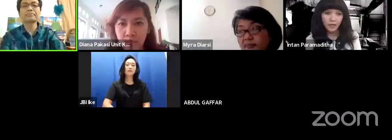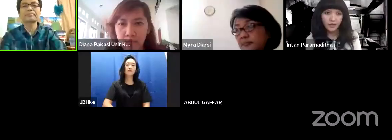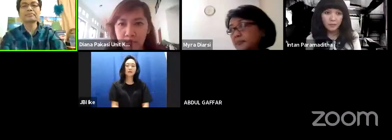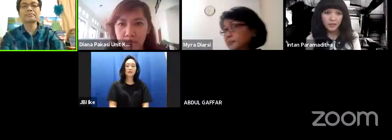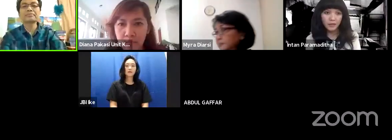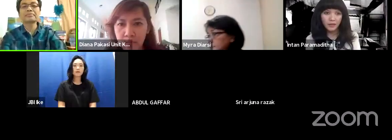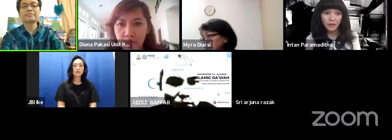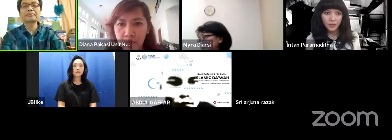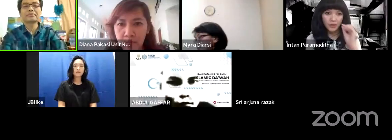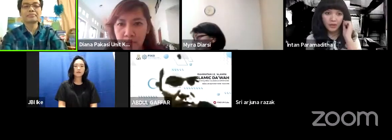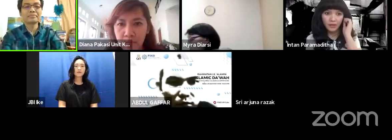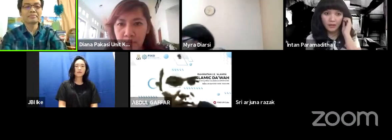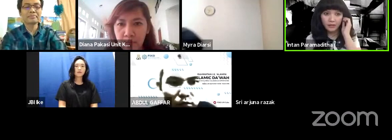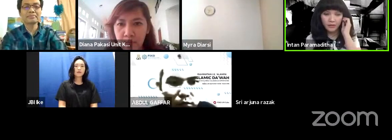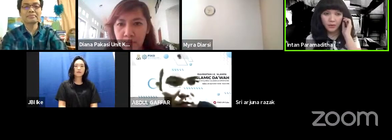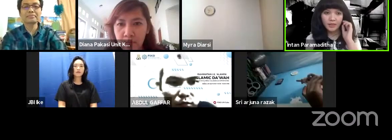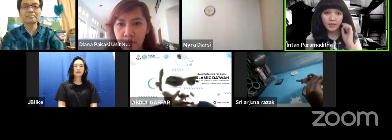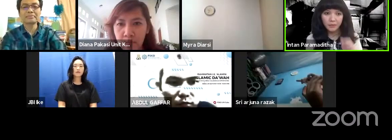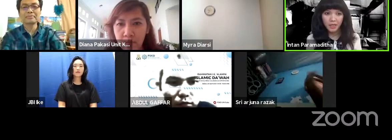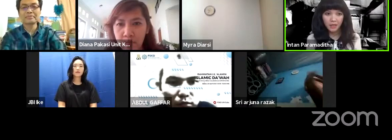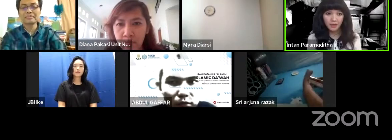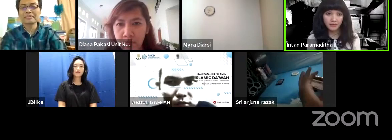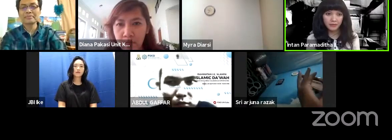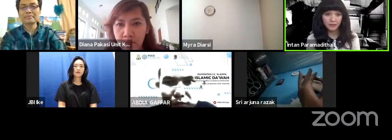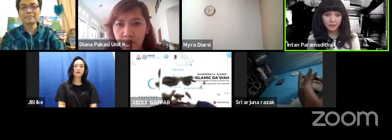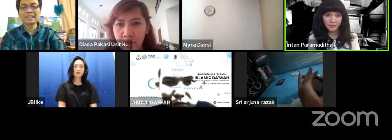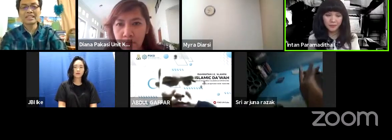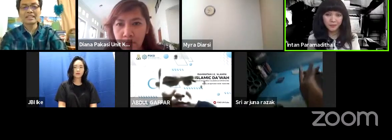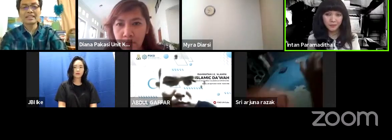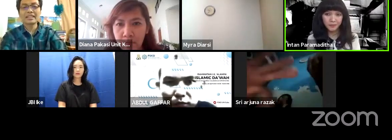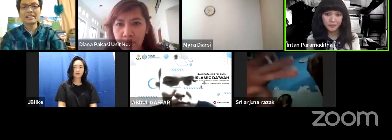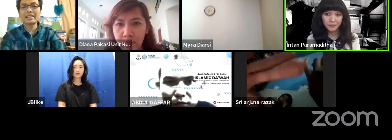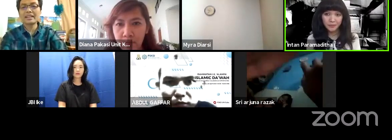Nah, ini kan Kayaknya meetingnya sudah streaming ya.